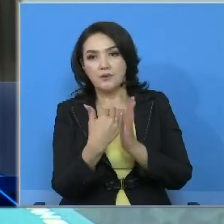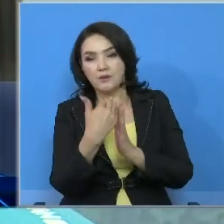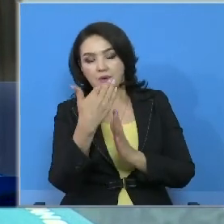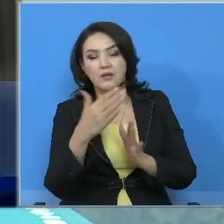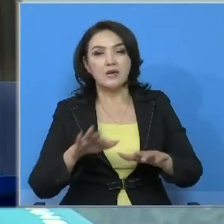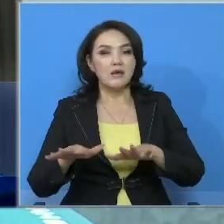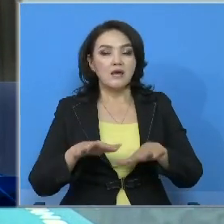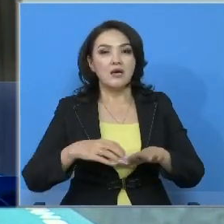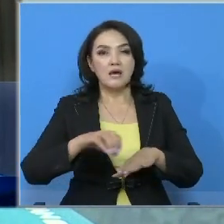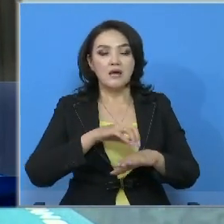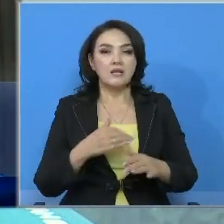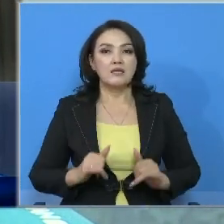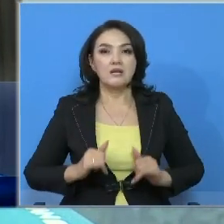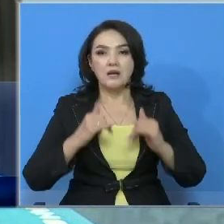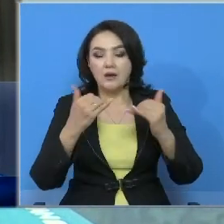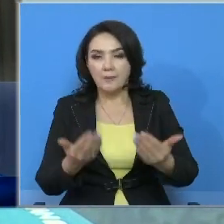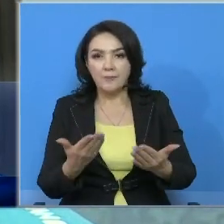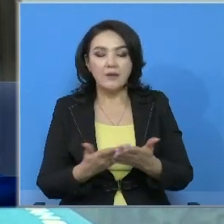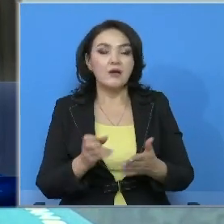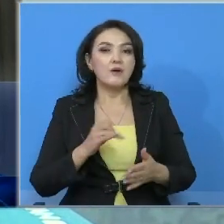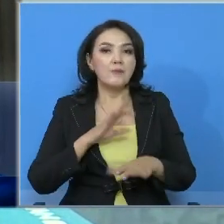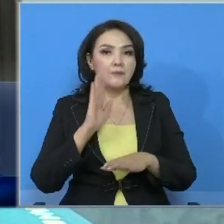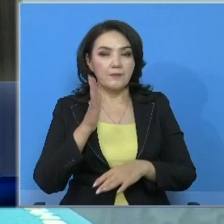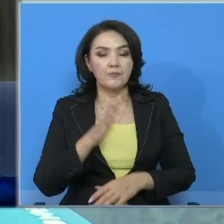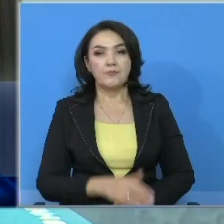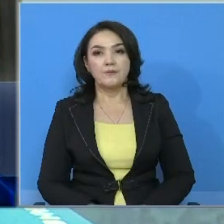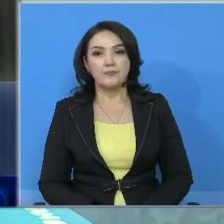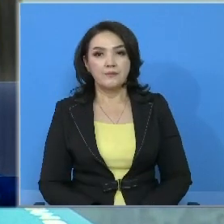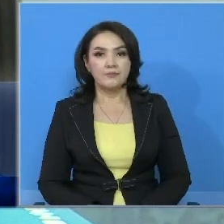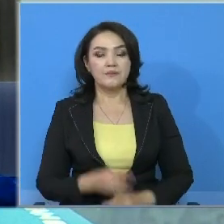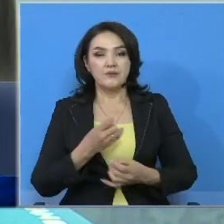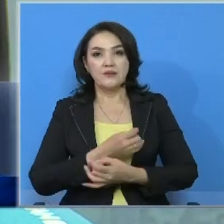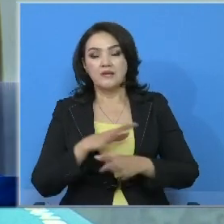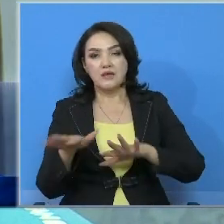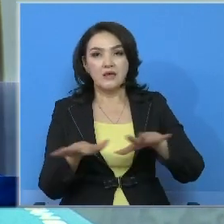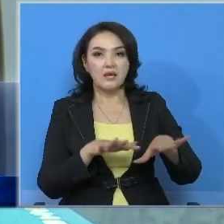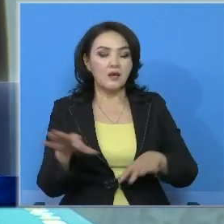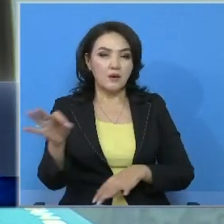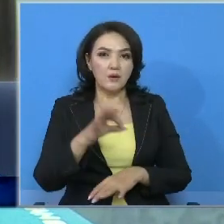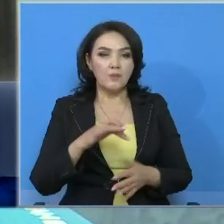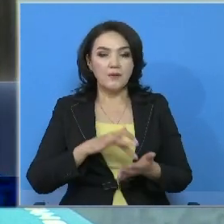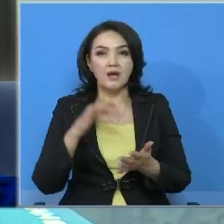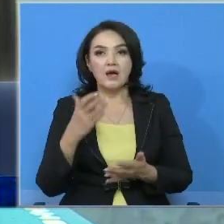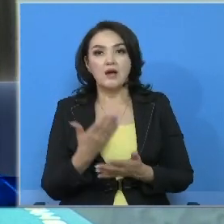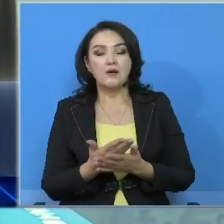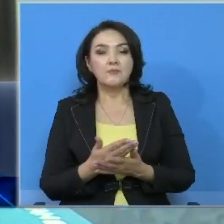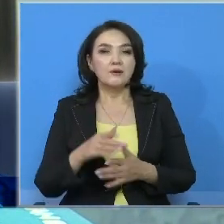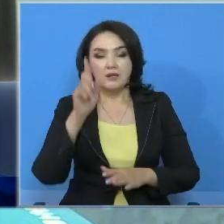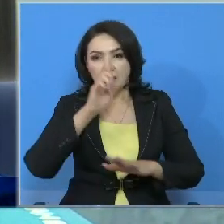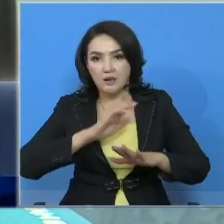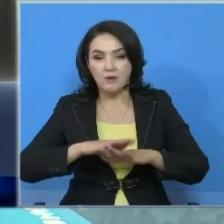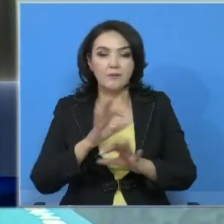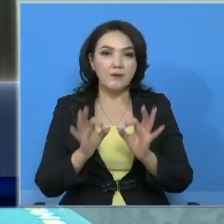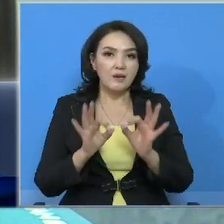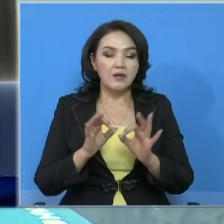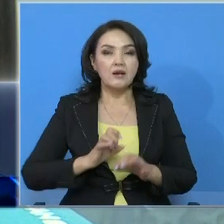салтанаты қала әкімінің құттықтауымен марапаттау өтетін болады. Салтанатты шараларда облыс орталығы мен аудандарда еліміздің қалыптасуы